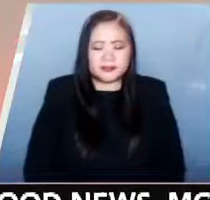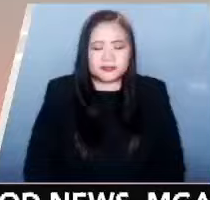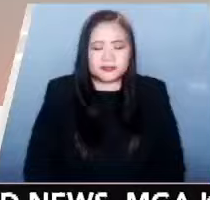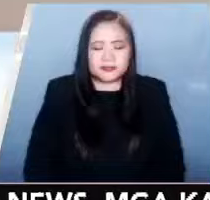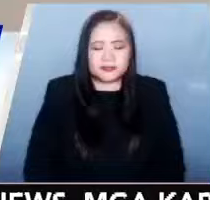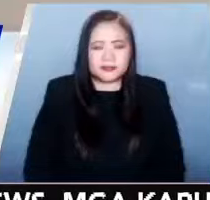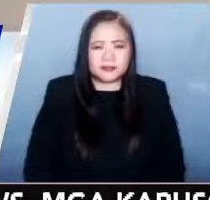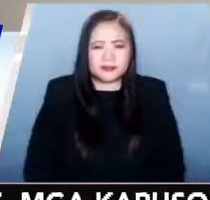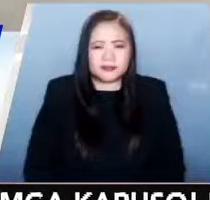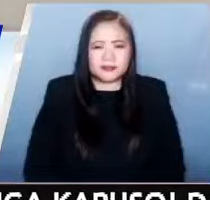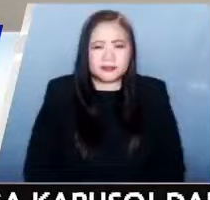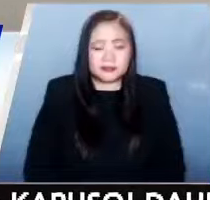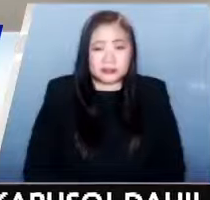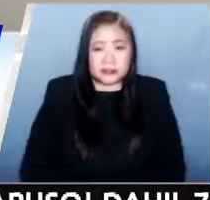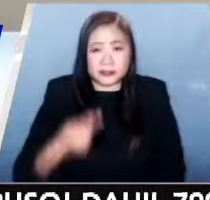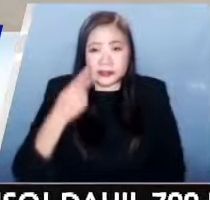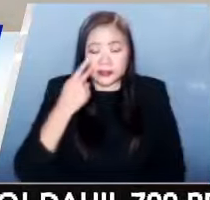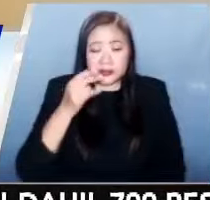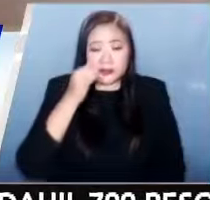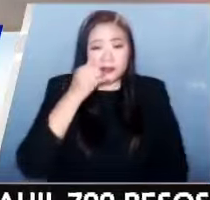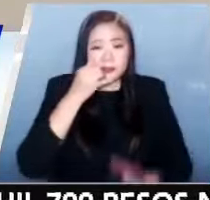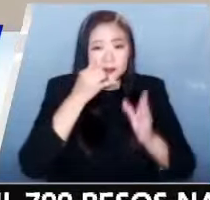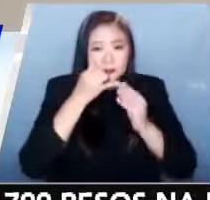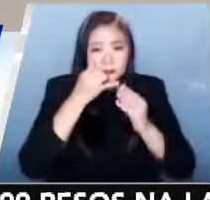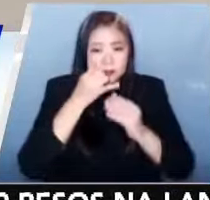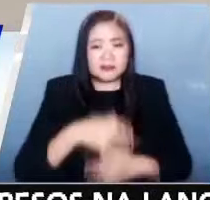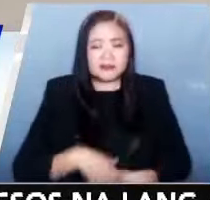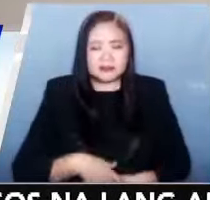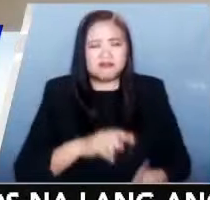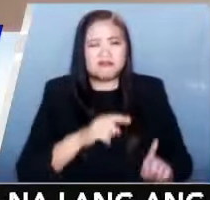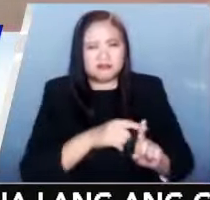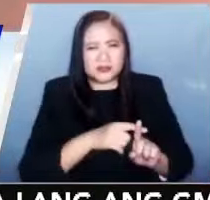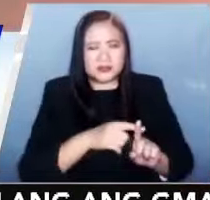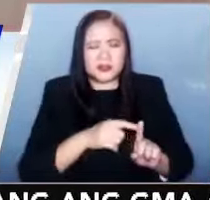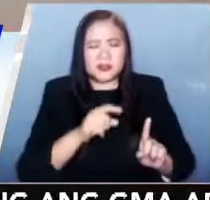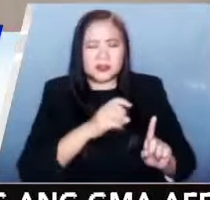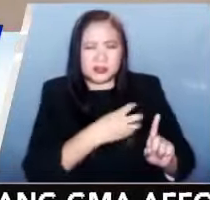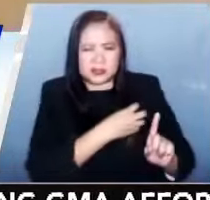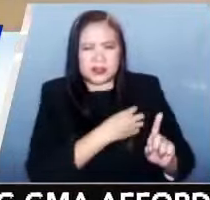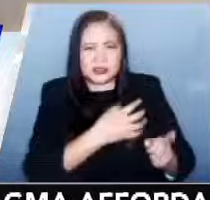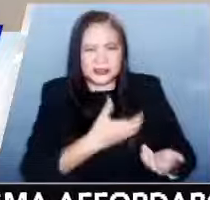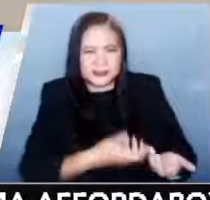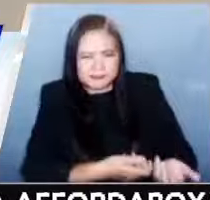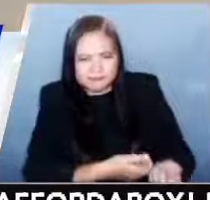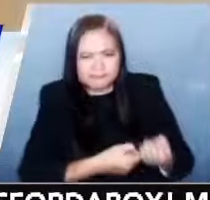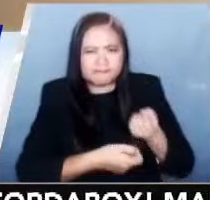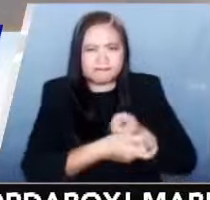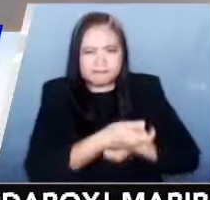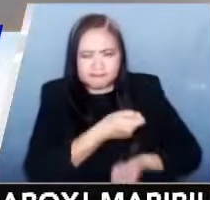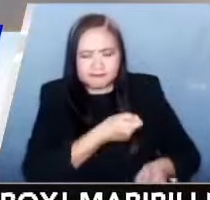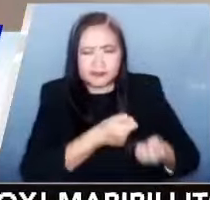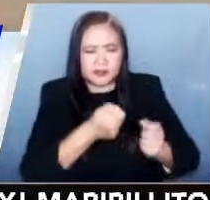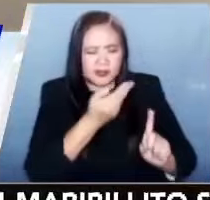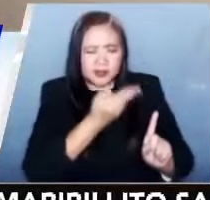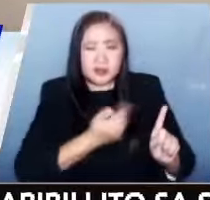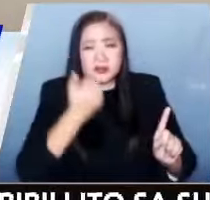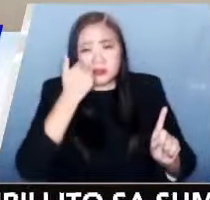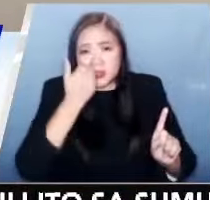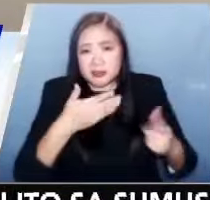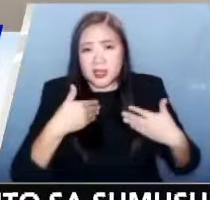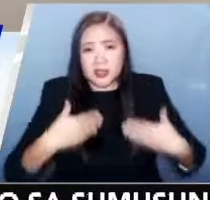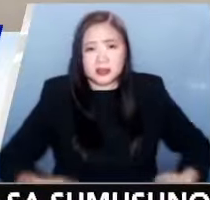Sa videong ito, kitang pinagtutulungan ng mga otoridad ang pagkuha sa bangkay ng isang lalaki mula sa